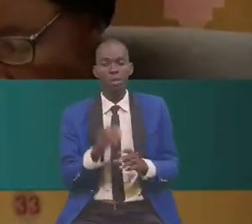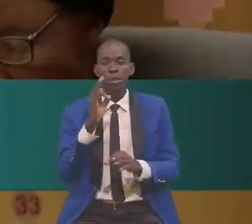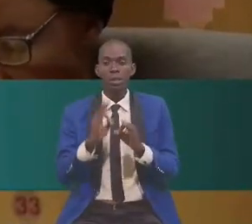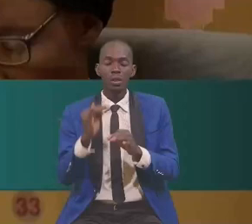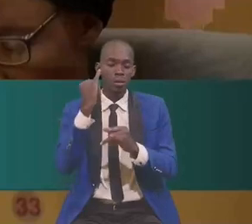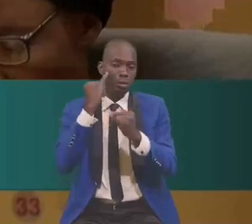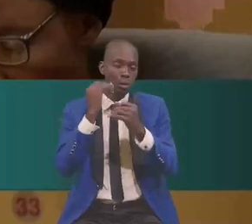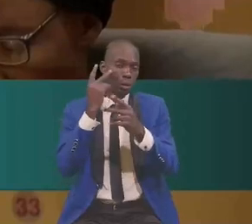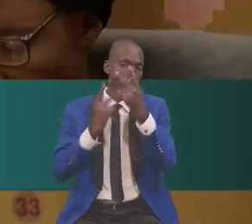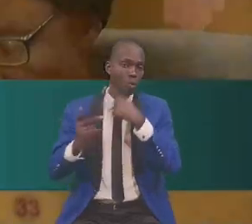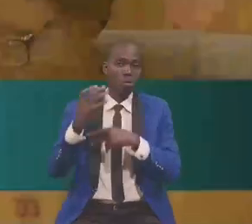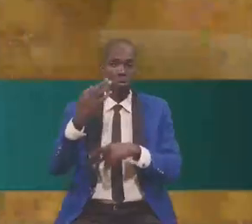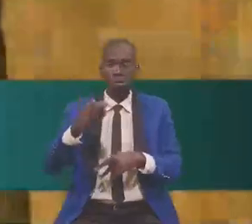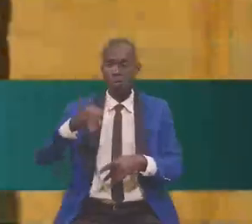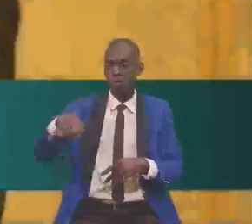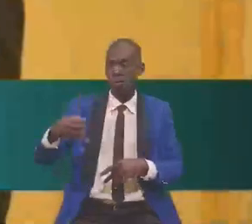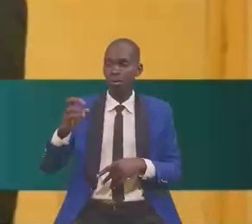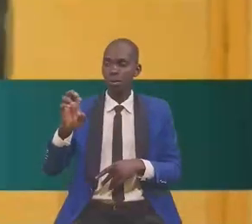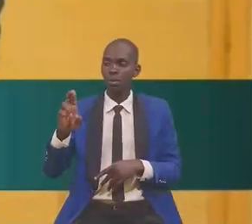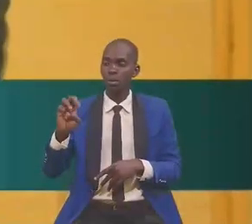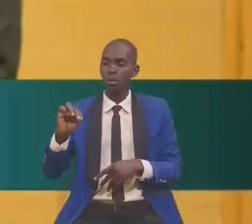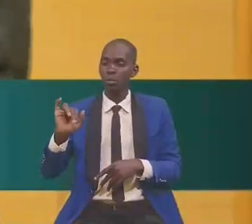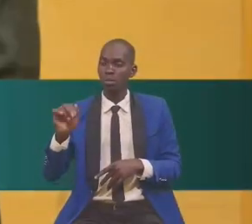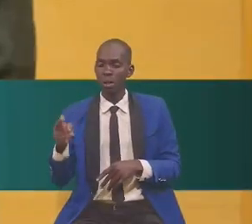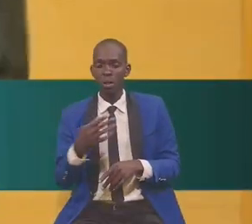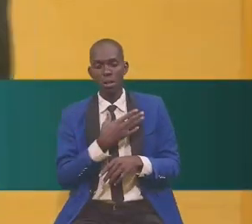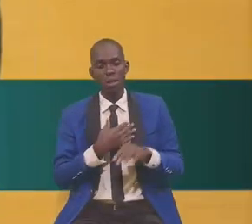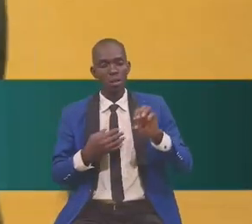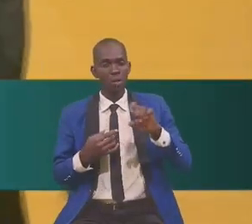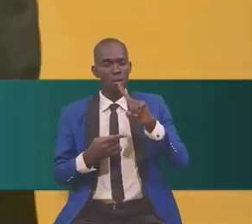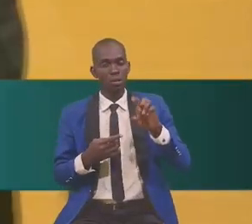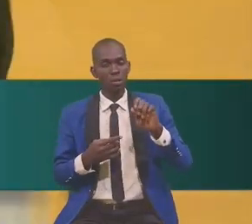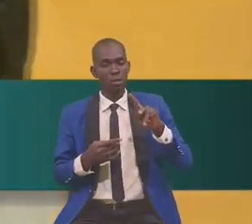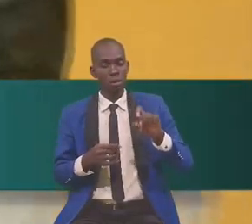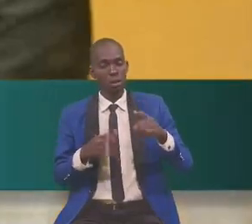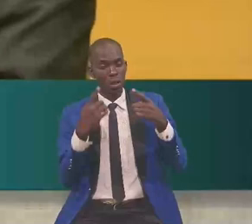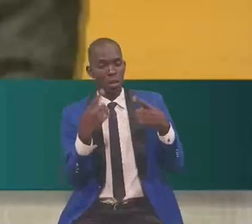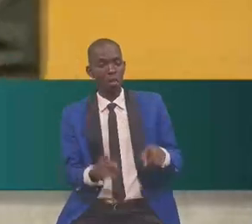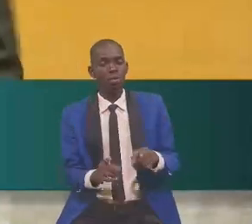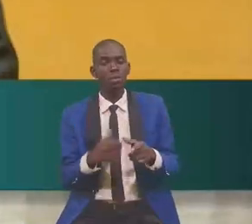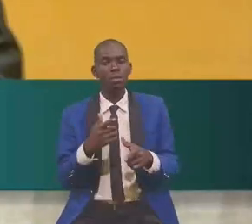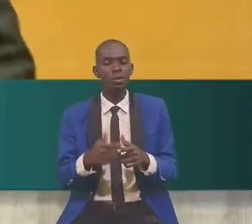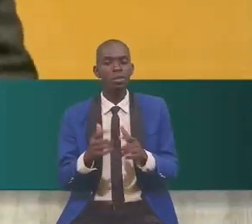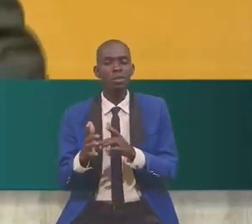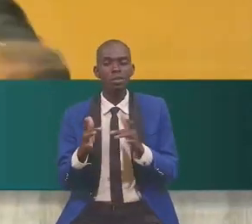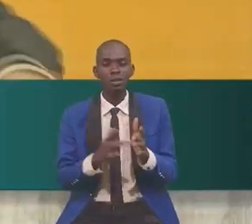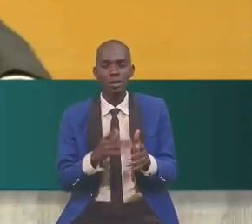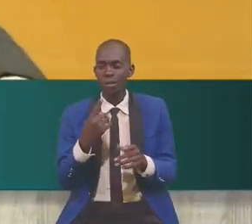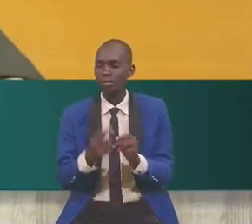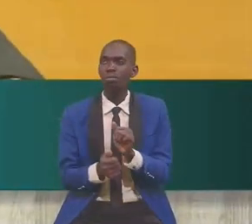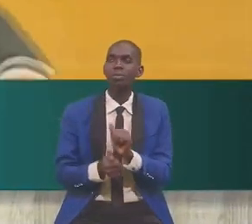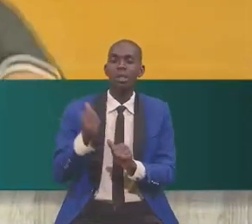Ézéchiel, si ces promesses et ces prophéties ont été accomplies, Jésus-Christ, le plus grand, Jésus le plus